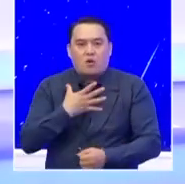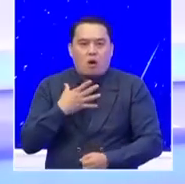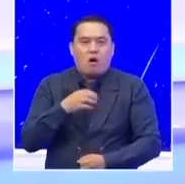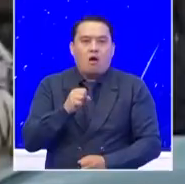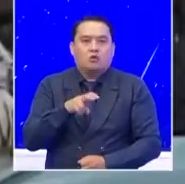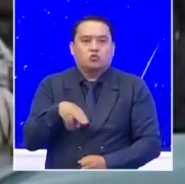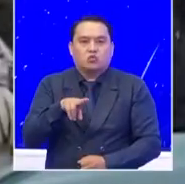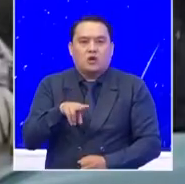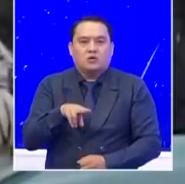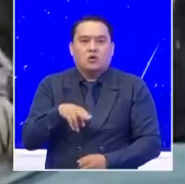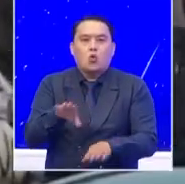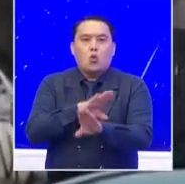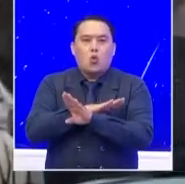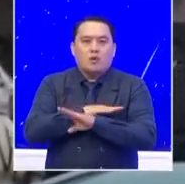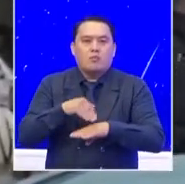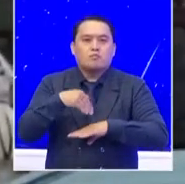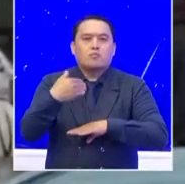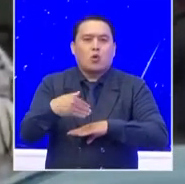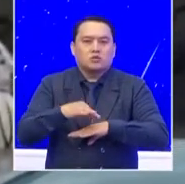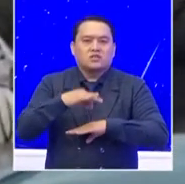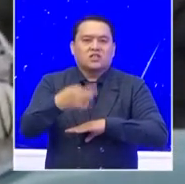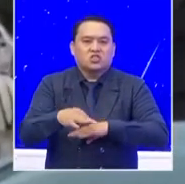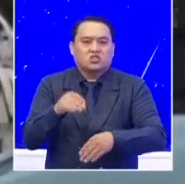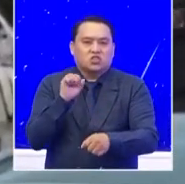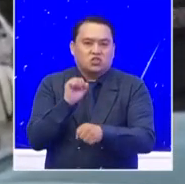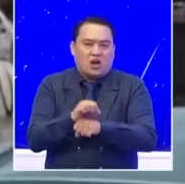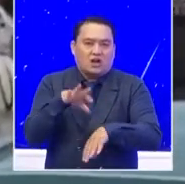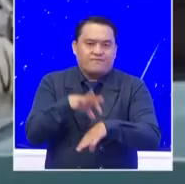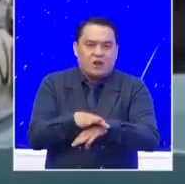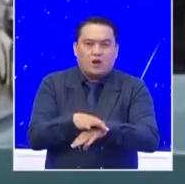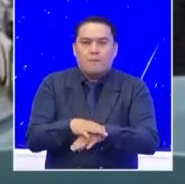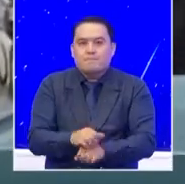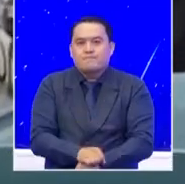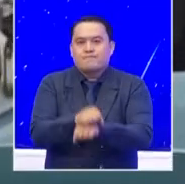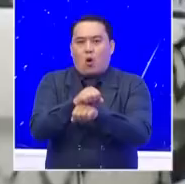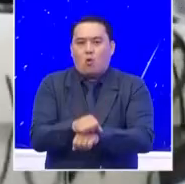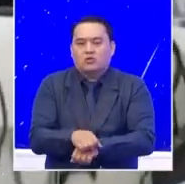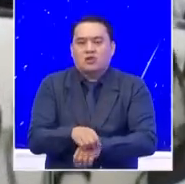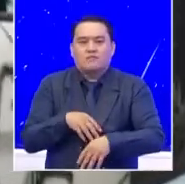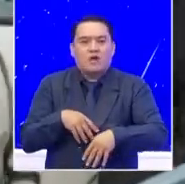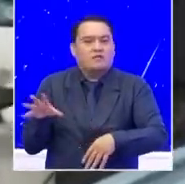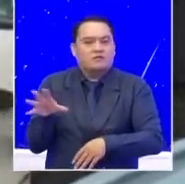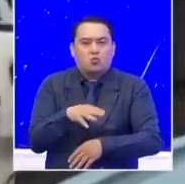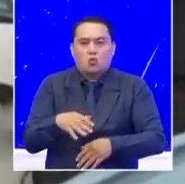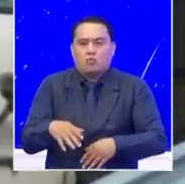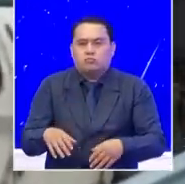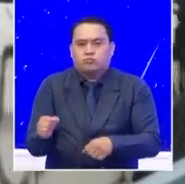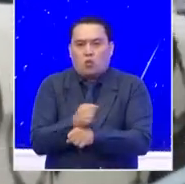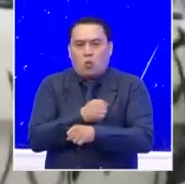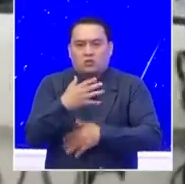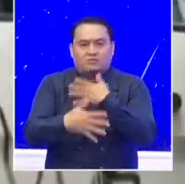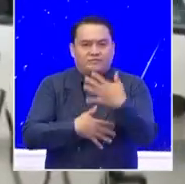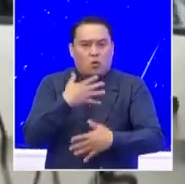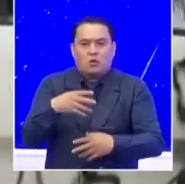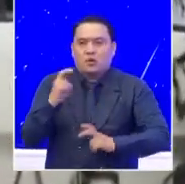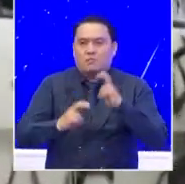Джорджа Флойда, скончавшегося после жесткого задержания. Мирные митинги и манифестации повсеместно перерастают в погромы магазинов